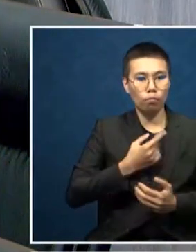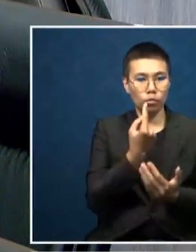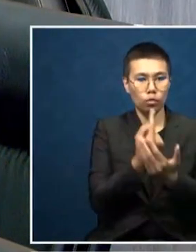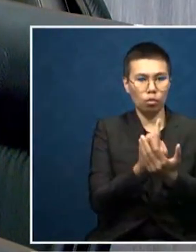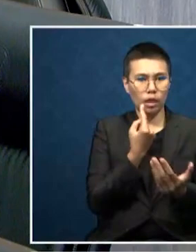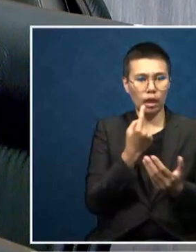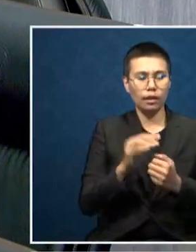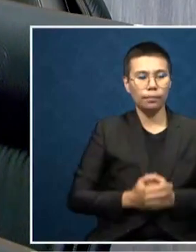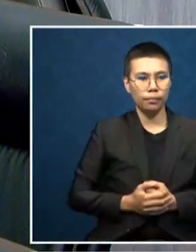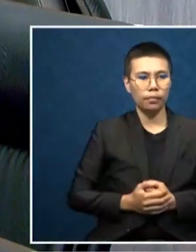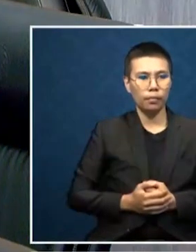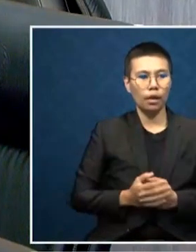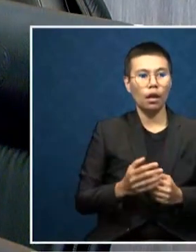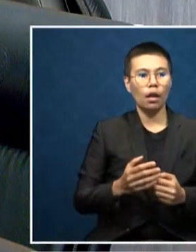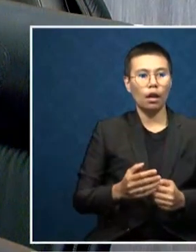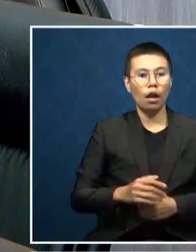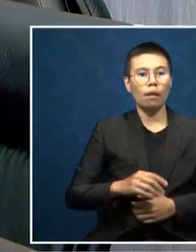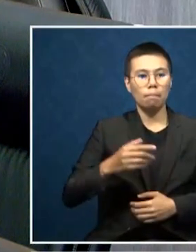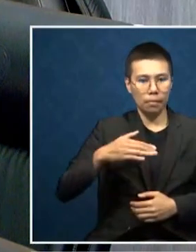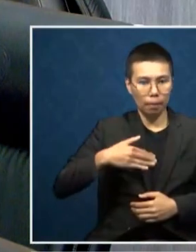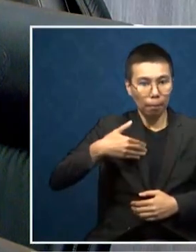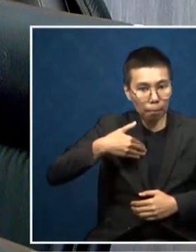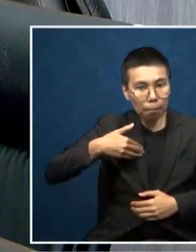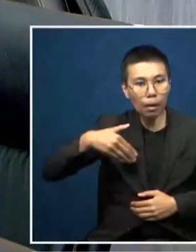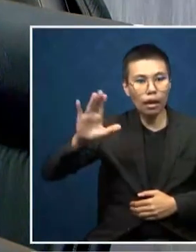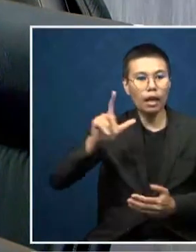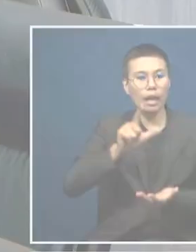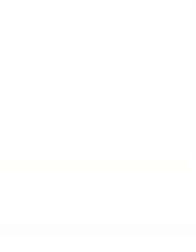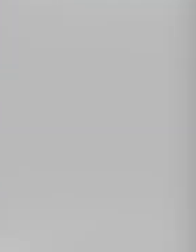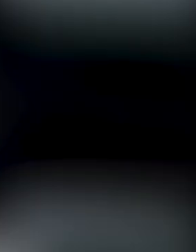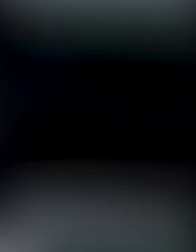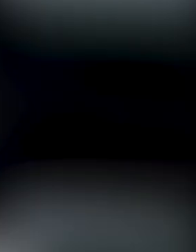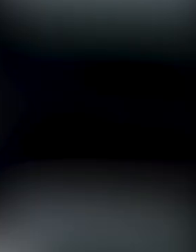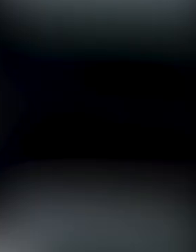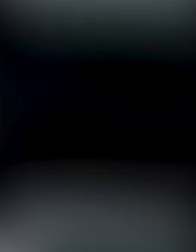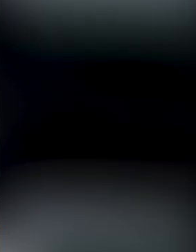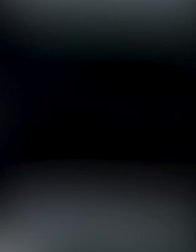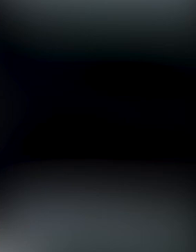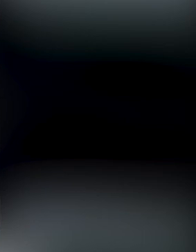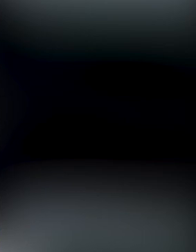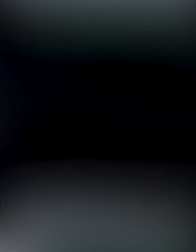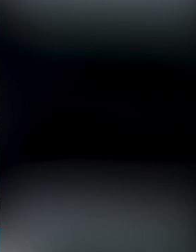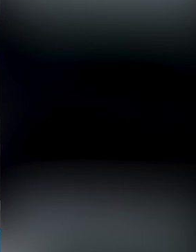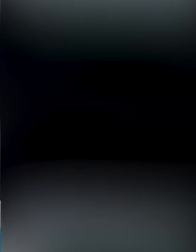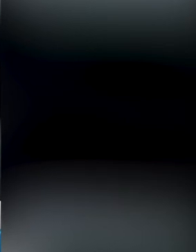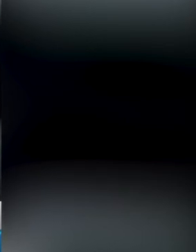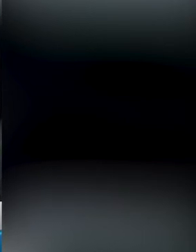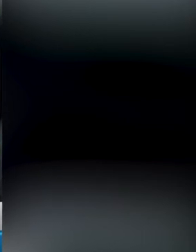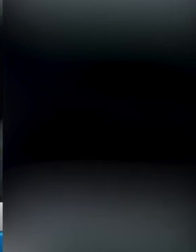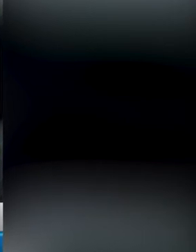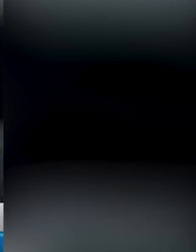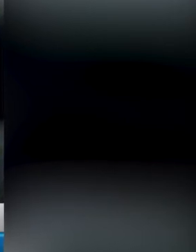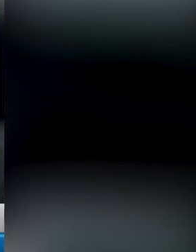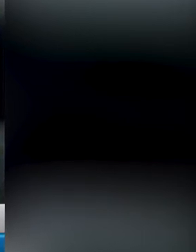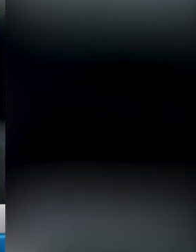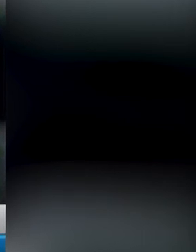ลแต่ประชาชนยังไม่เห็นศูนย์รับแจ้งเหตุฉุกเฉินแห่งชาติเลยพลเอกสมเจตบุญถนอมสมาชิกวุฒิสภาอภิปร